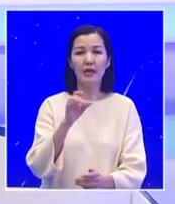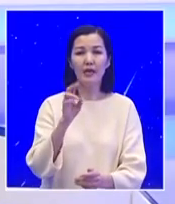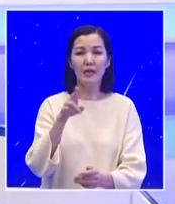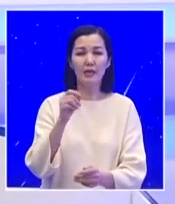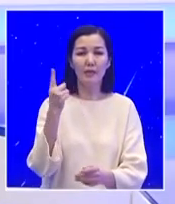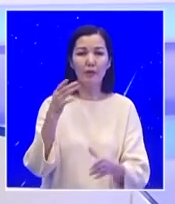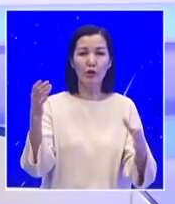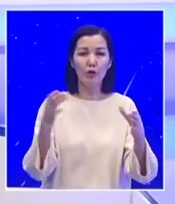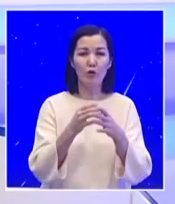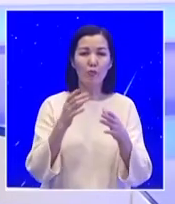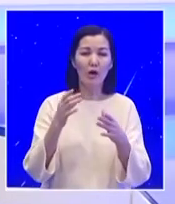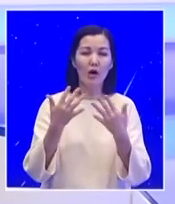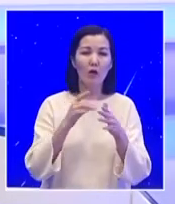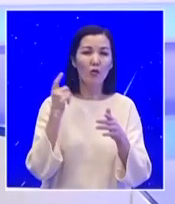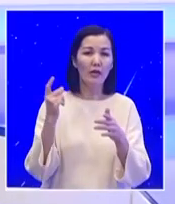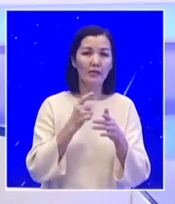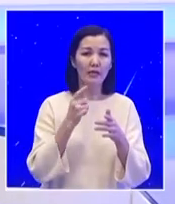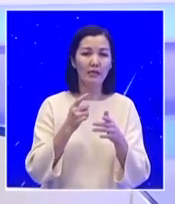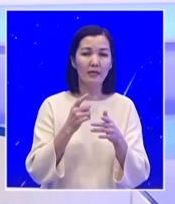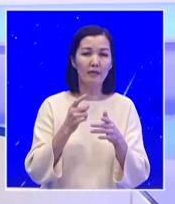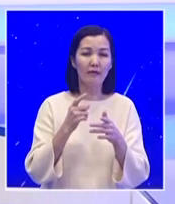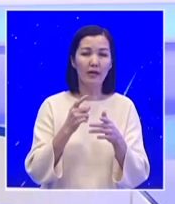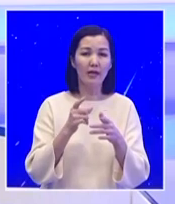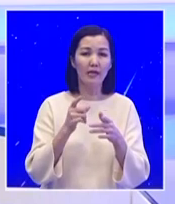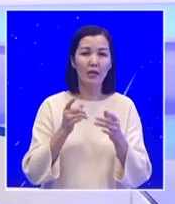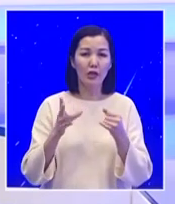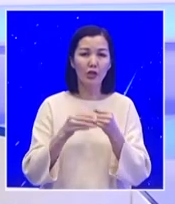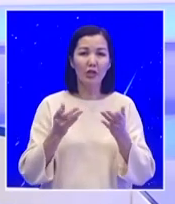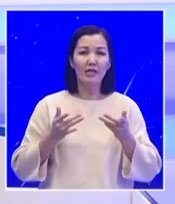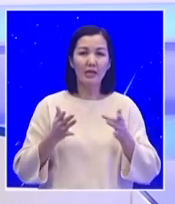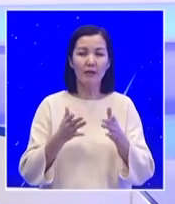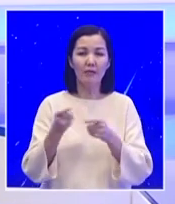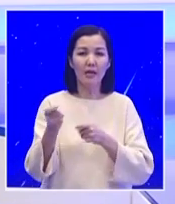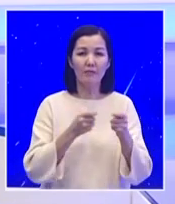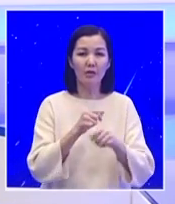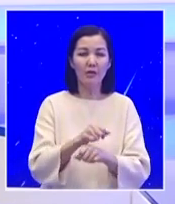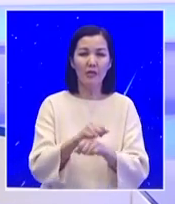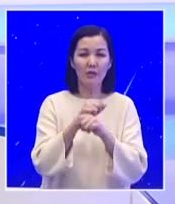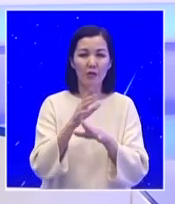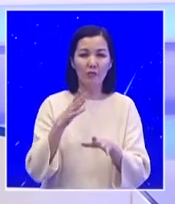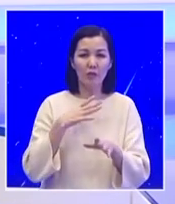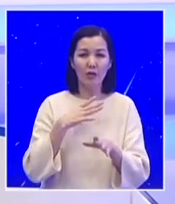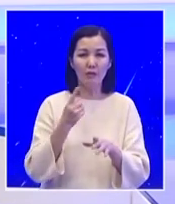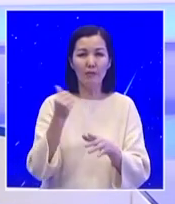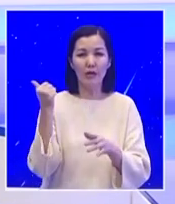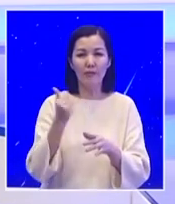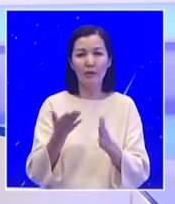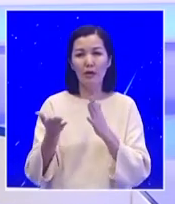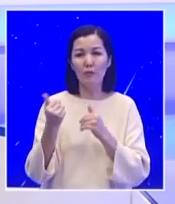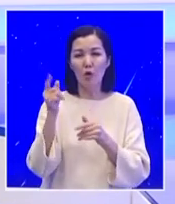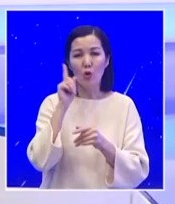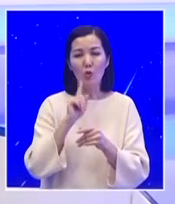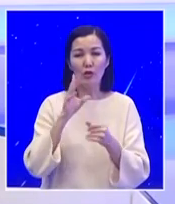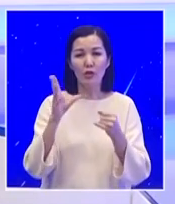Кегенде бір топ шаруа қожалық елері жер талап етіп, аудан әкімшілік алдында бас көтерді. Айтуларынша, бір апта бұрын өткен уақытша